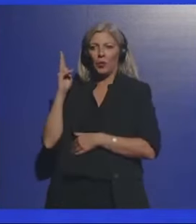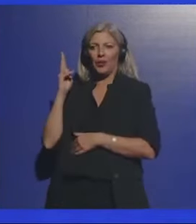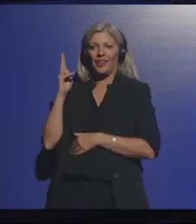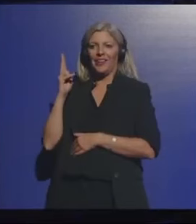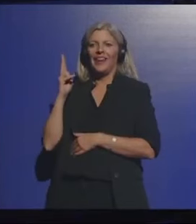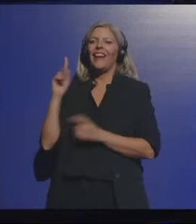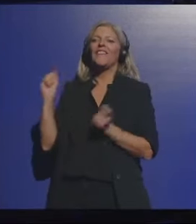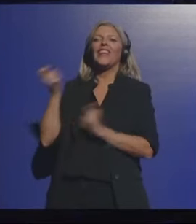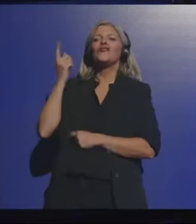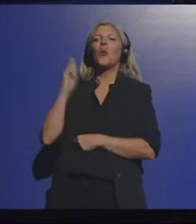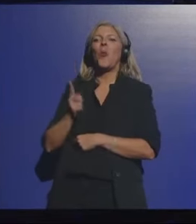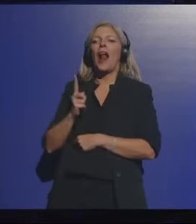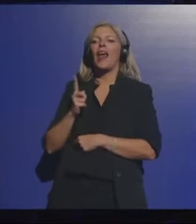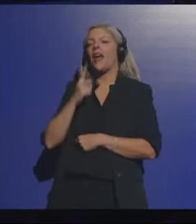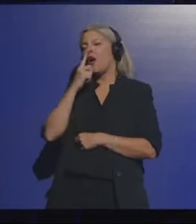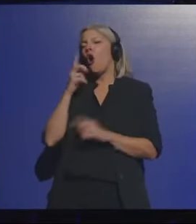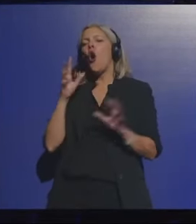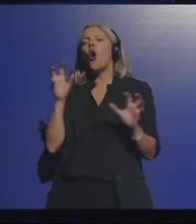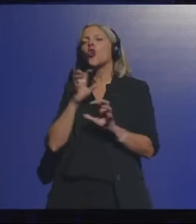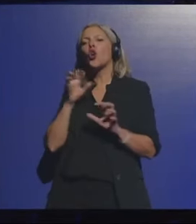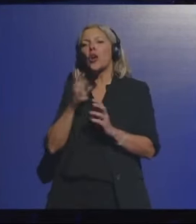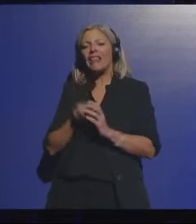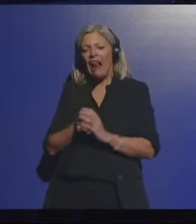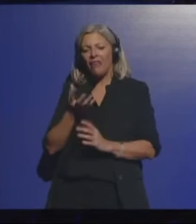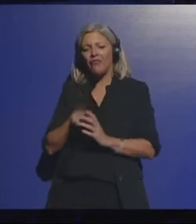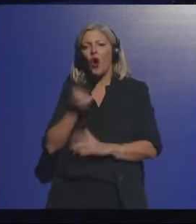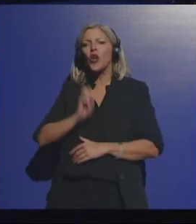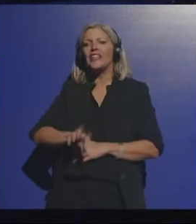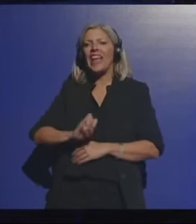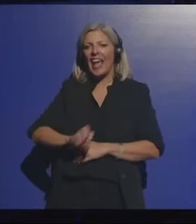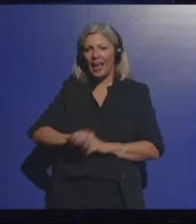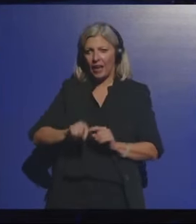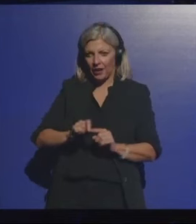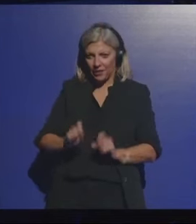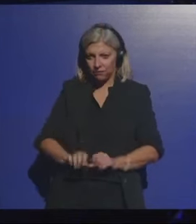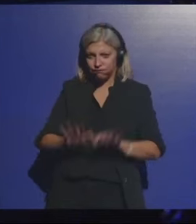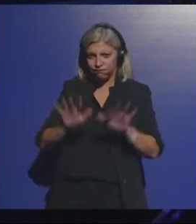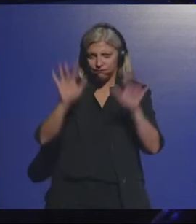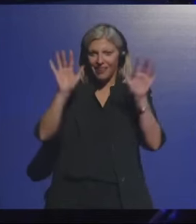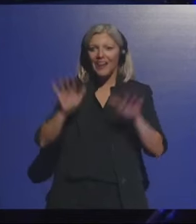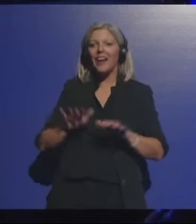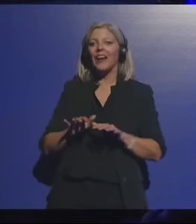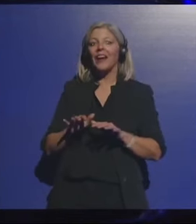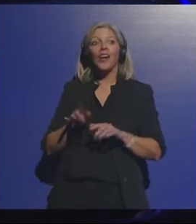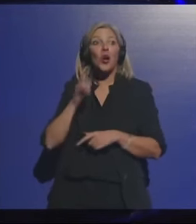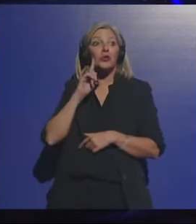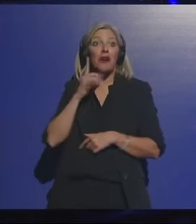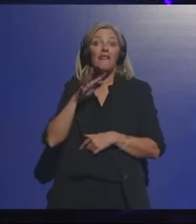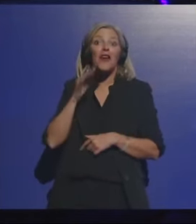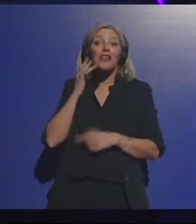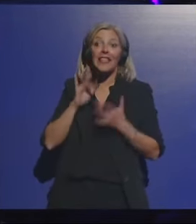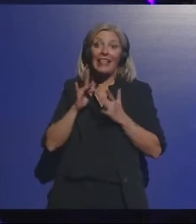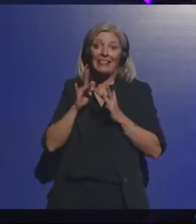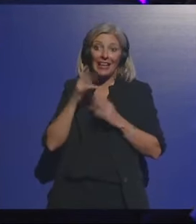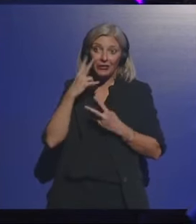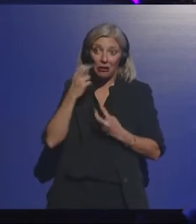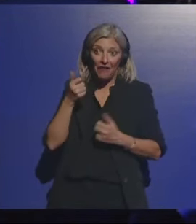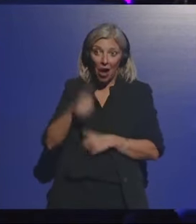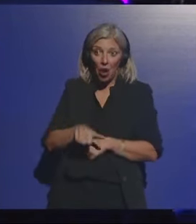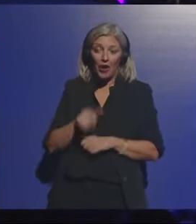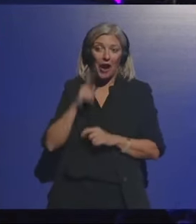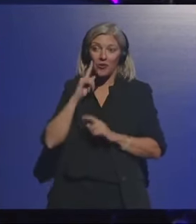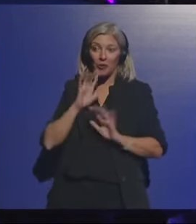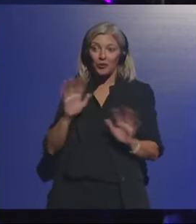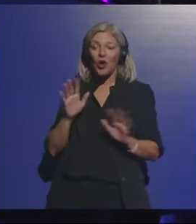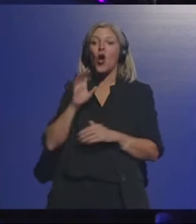orrore dalle fogne Io vi invito a cercarlo da qualche parte non so dover rintracciabile l'orrore dalle